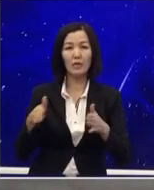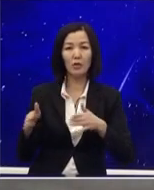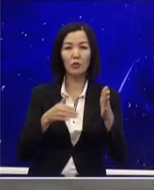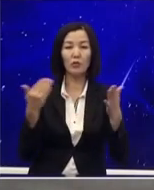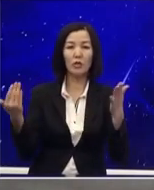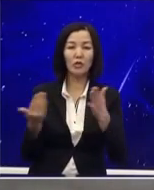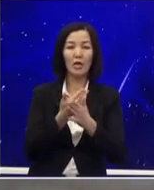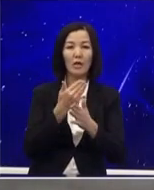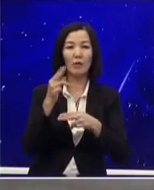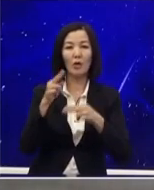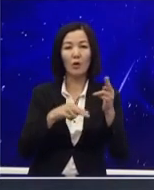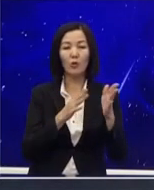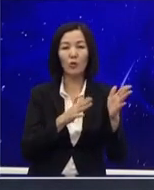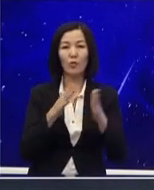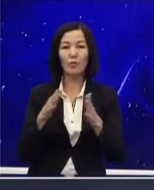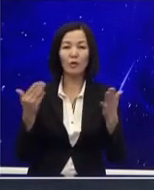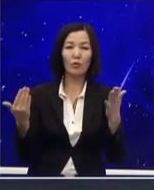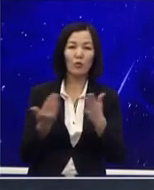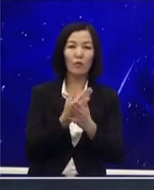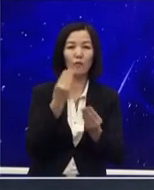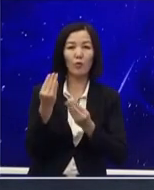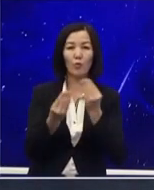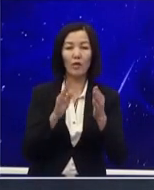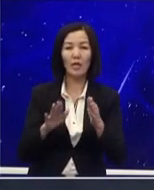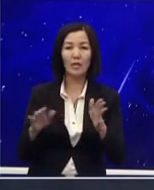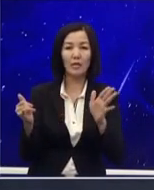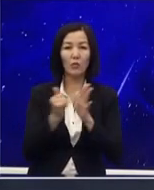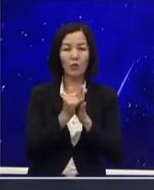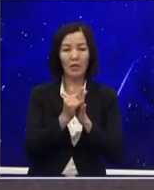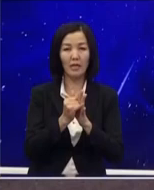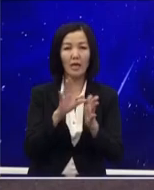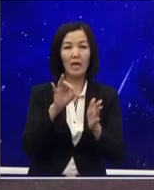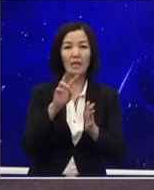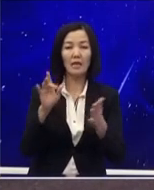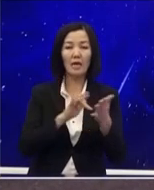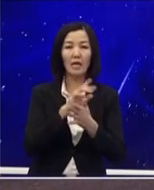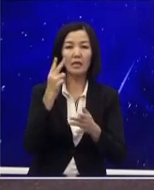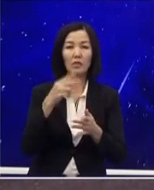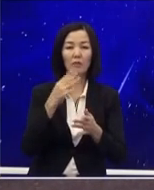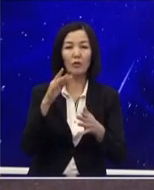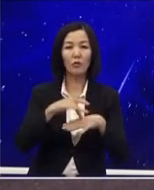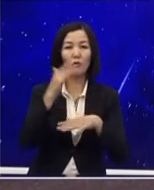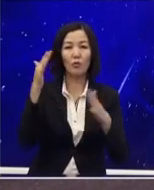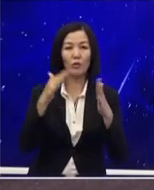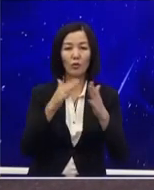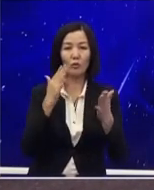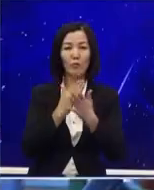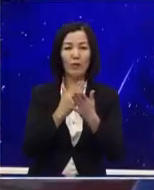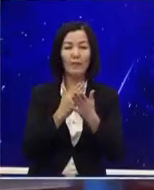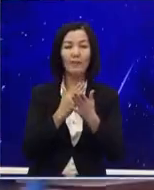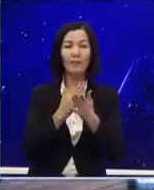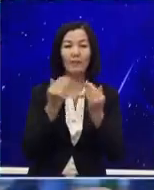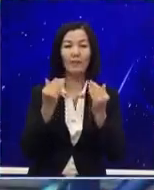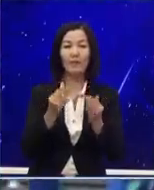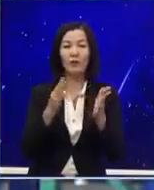жаңарып, инфрақұрылымдар реттеліп, заманға сай балалар ойын алаңдары орнатылды. Сарқан қаласында 24 көп қабатты тұрғын үй ауласы бар.